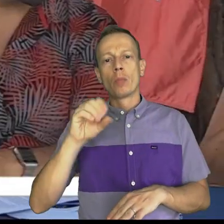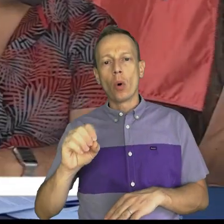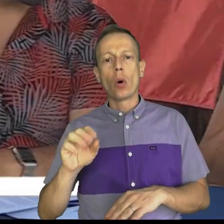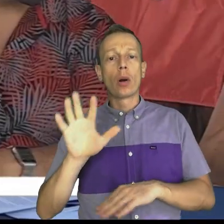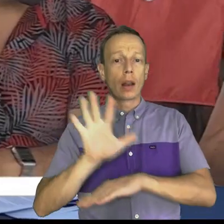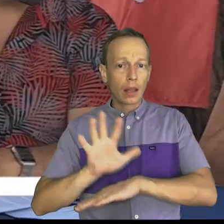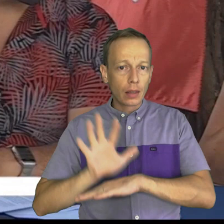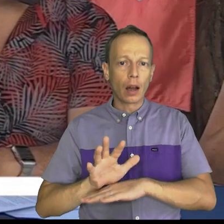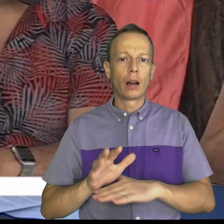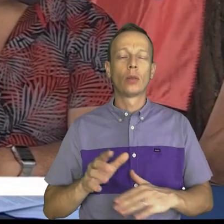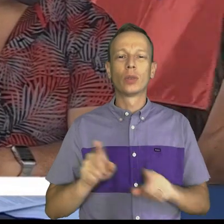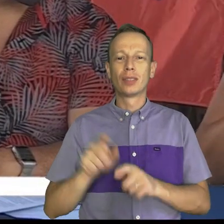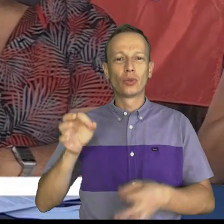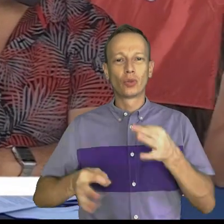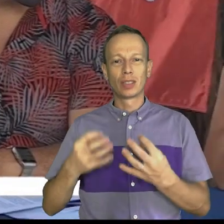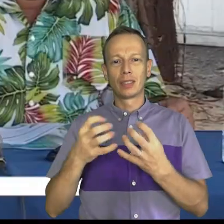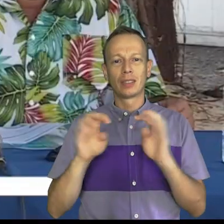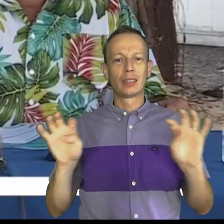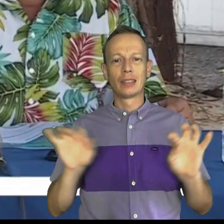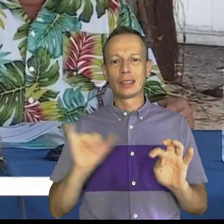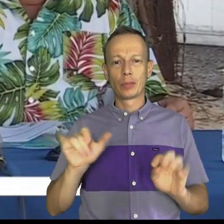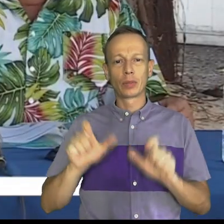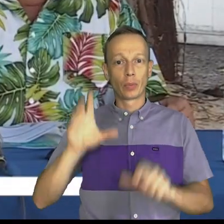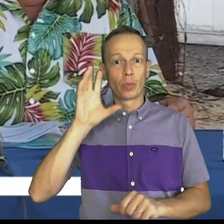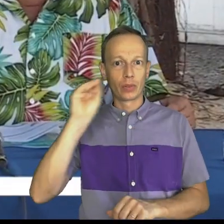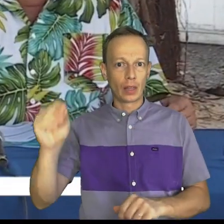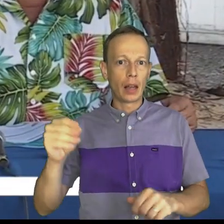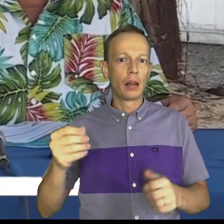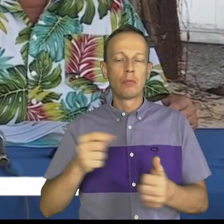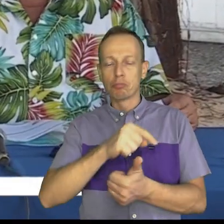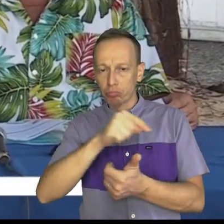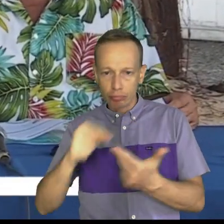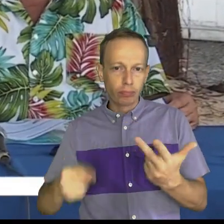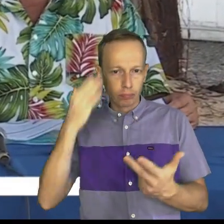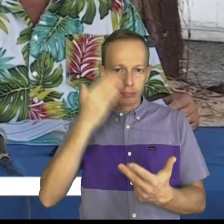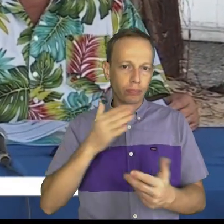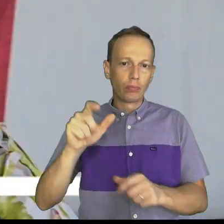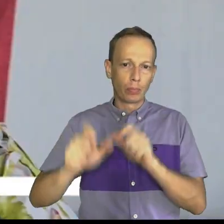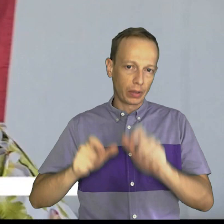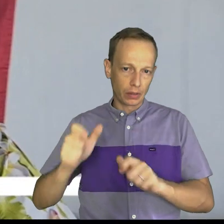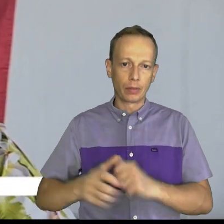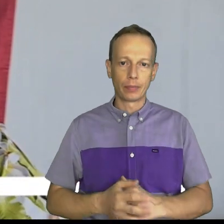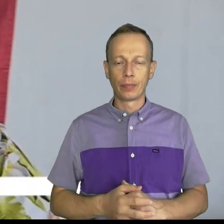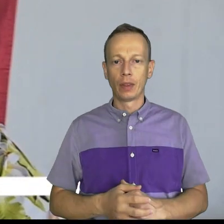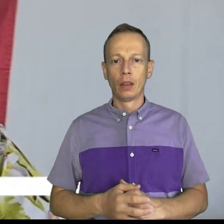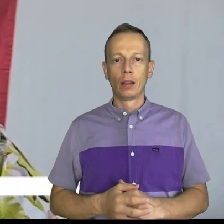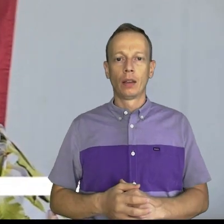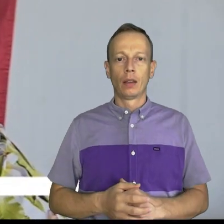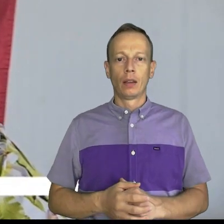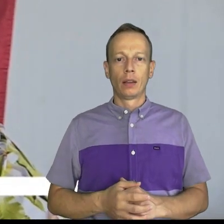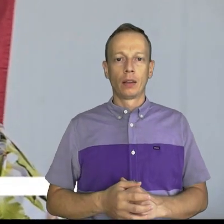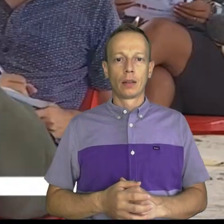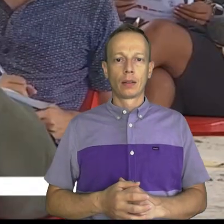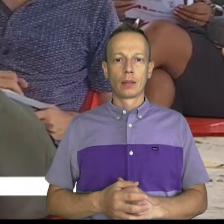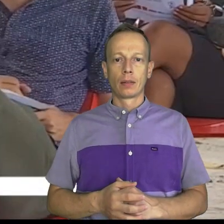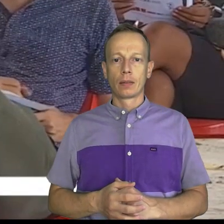Rayatea. Quant au jury, il sera constitué essentiellement de professionnels tels que Thierry Trompette, Deservilles, Tonio Tomaru ou encore